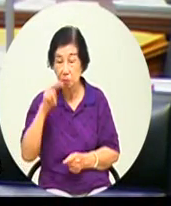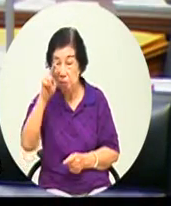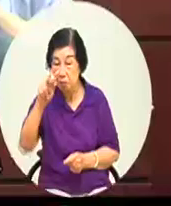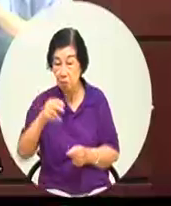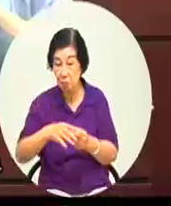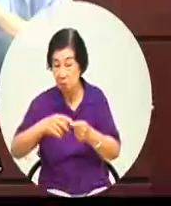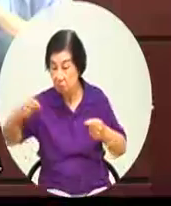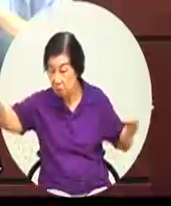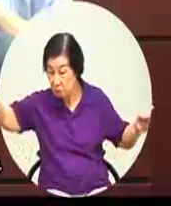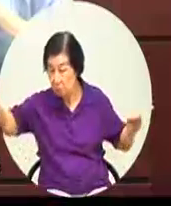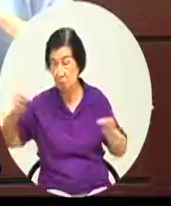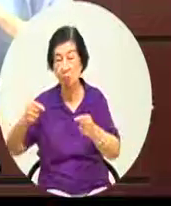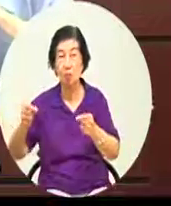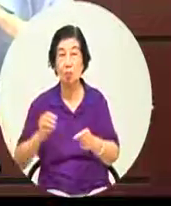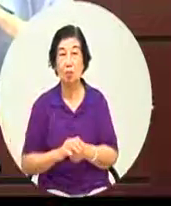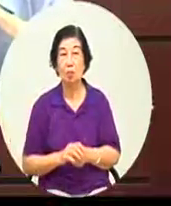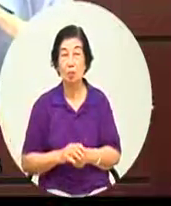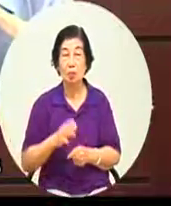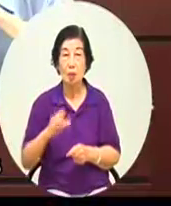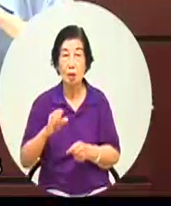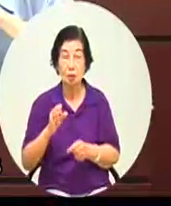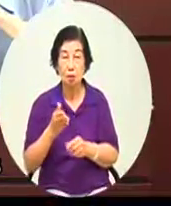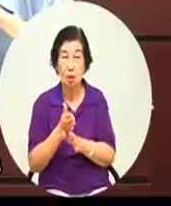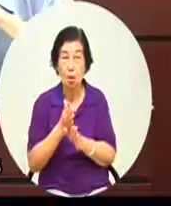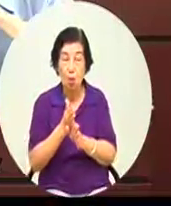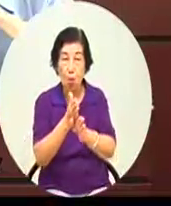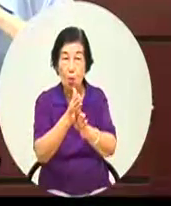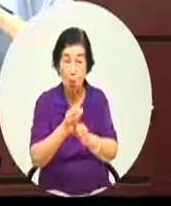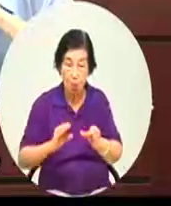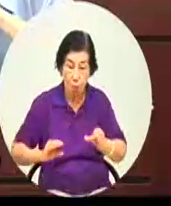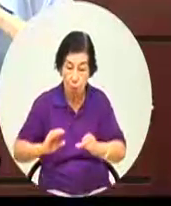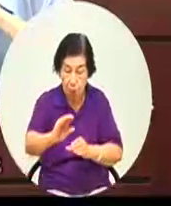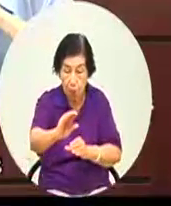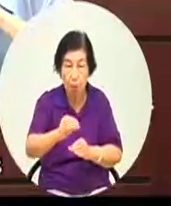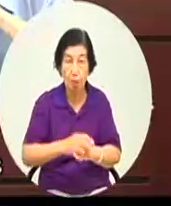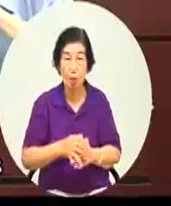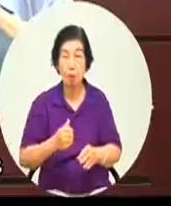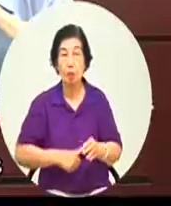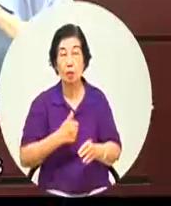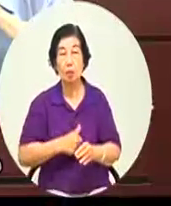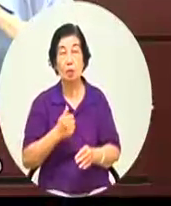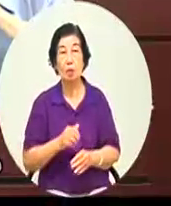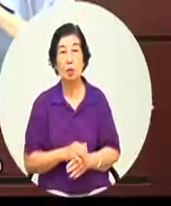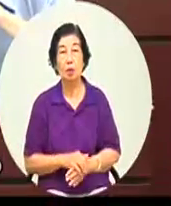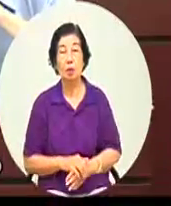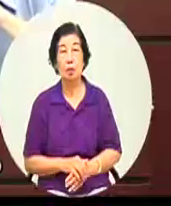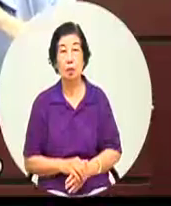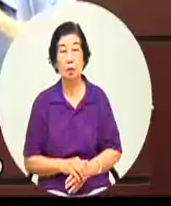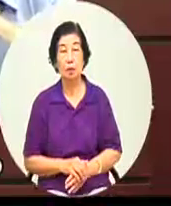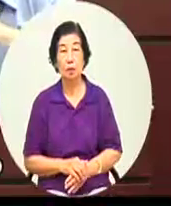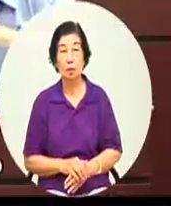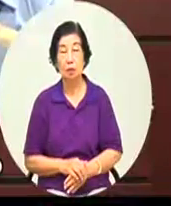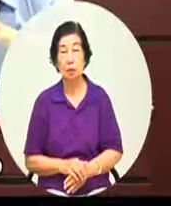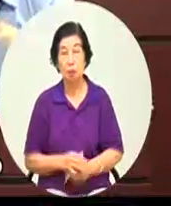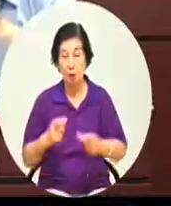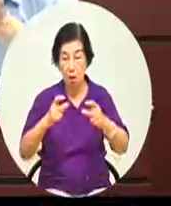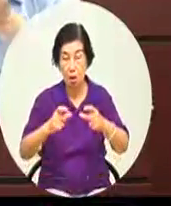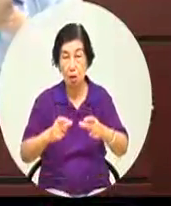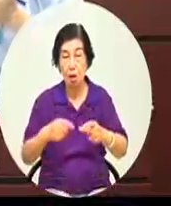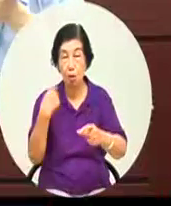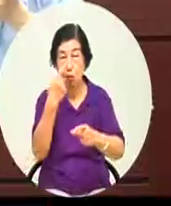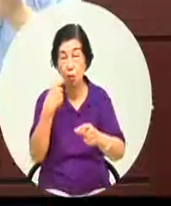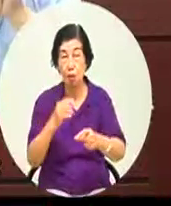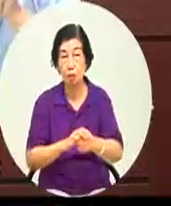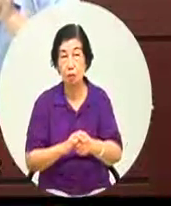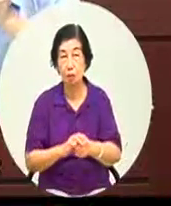长短这个是要看它的车流状况了哈，才能够比较有实质的。那我所知道，因为那个港口到， 我们都常讲英雄